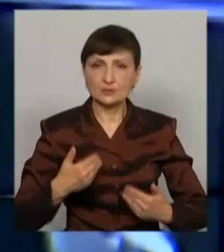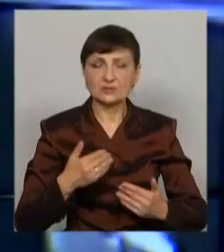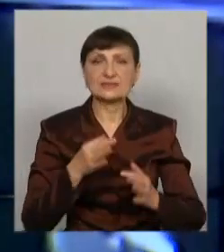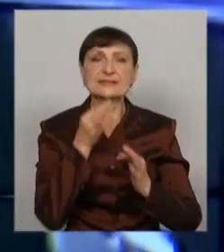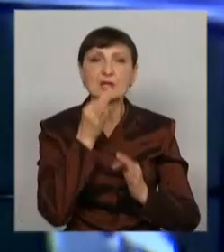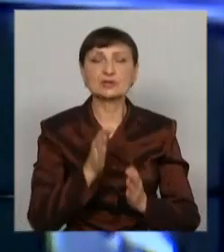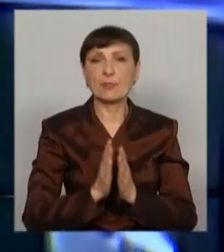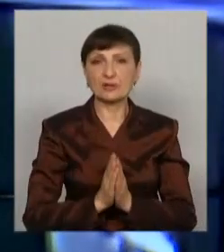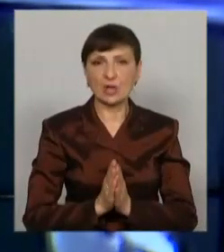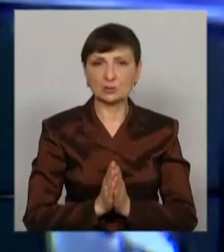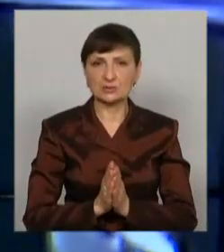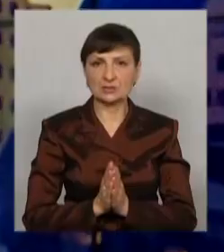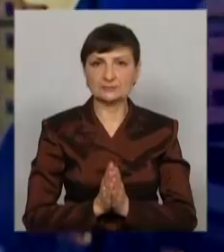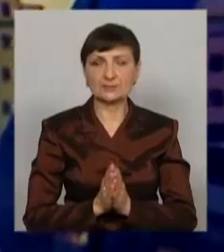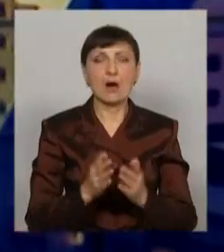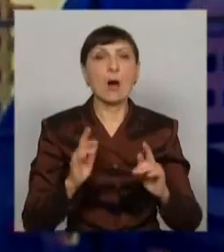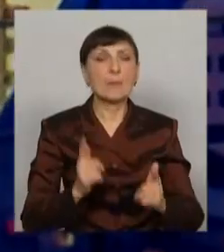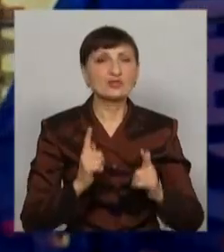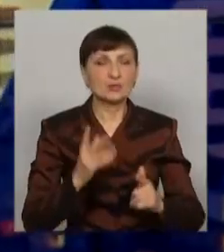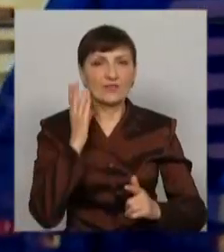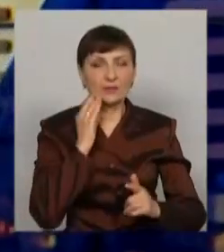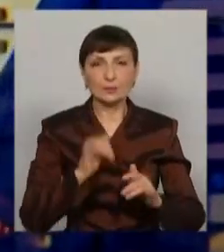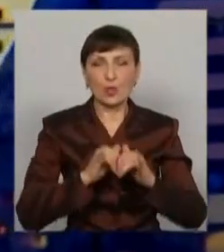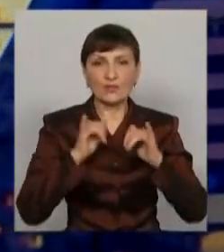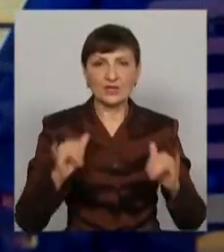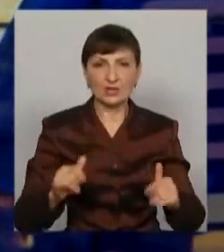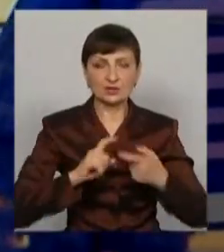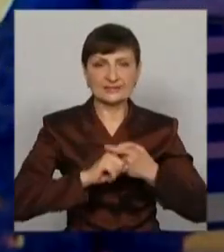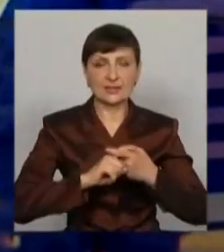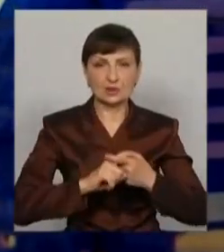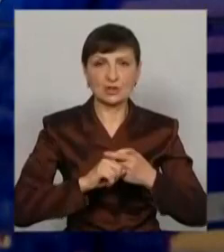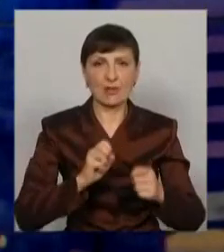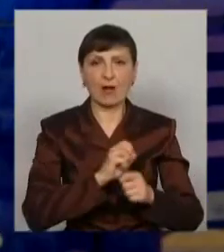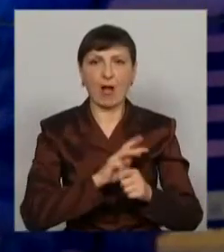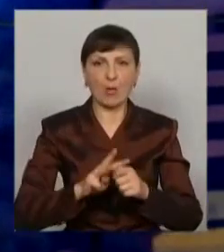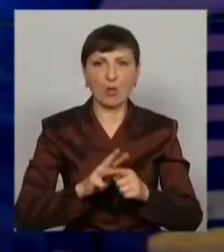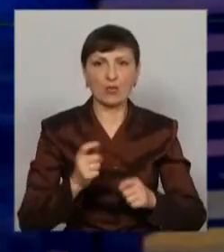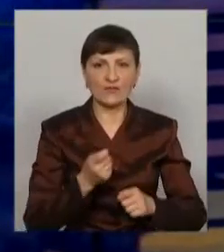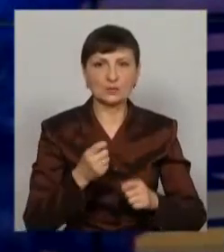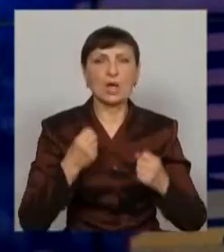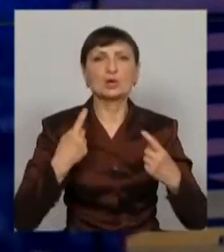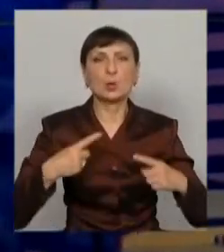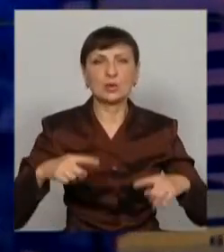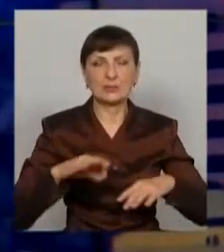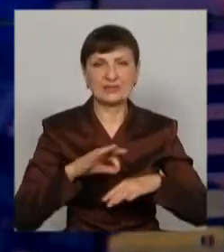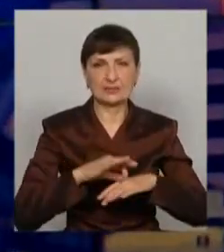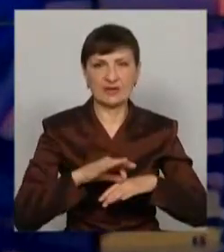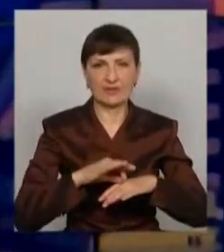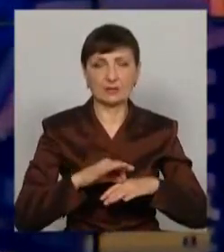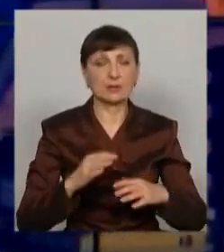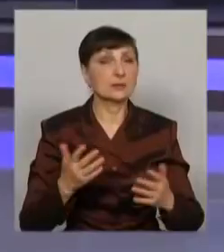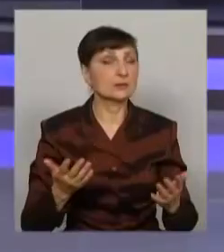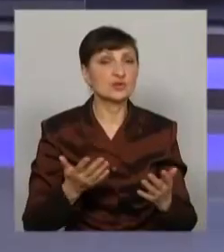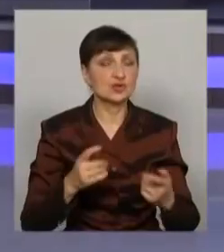Скажите, пожалуйста, почему в Алматы растет число инфицированных как коронавирусом, так и другими заболеваниями? С чем это